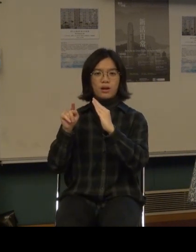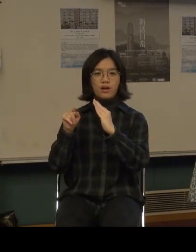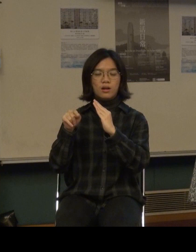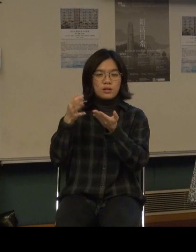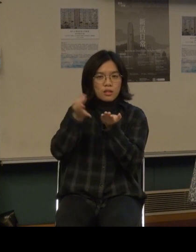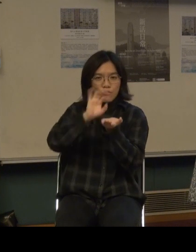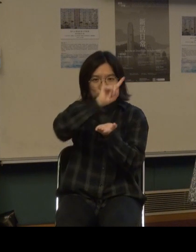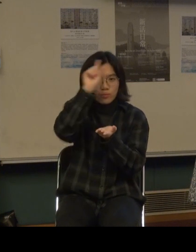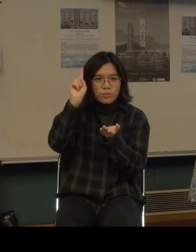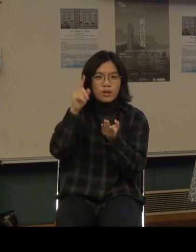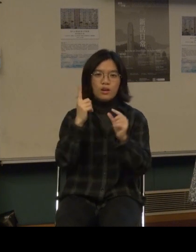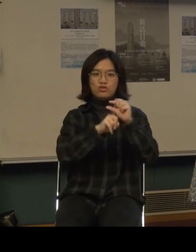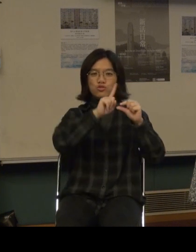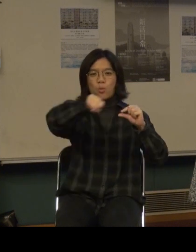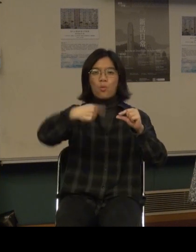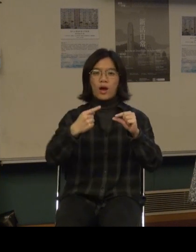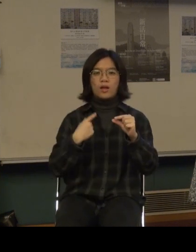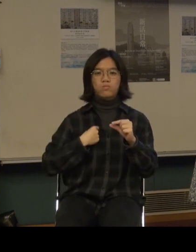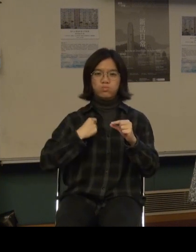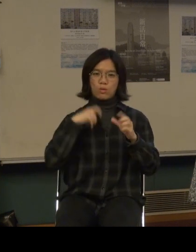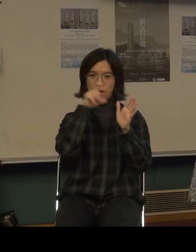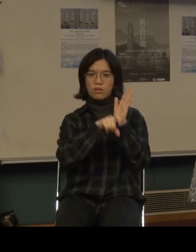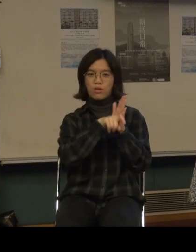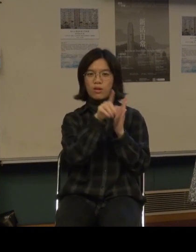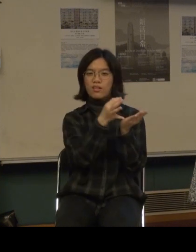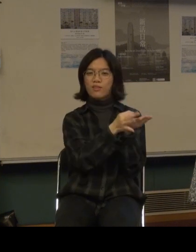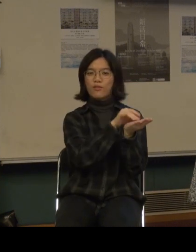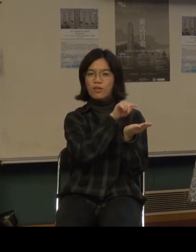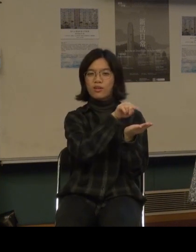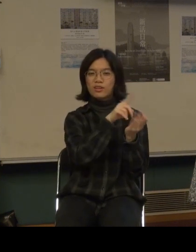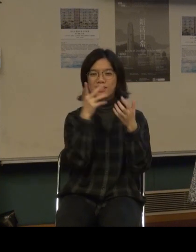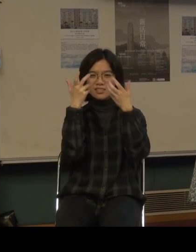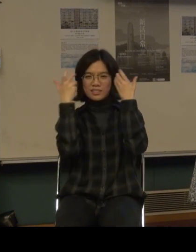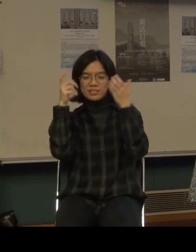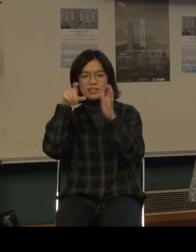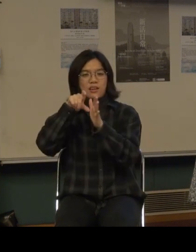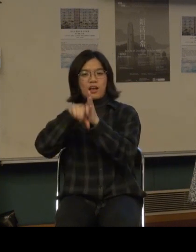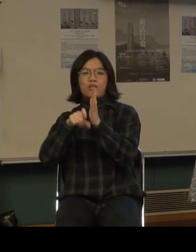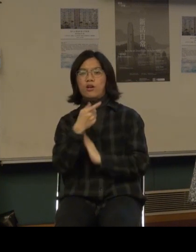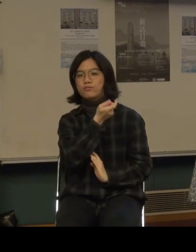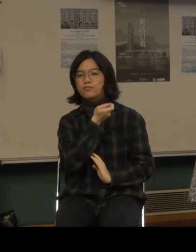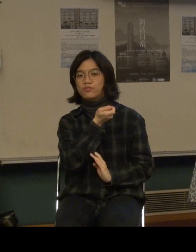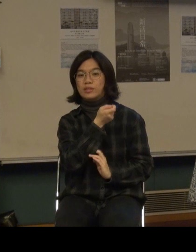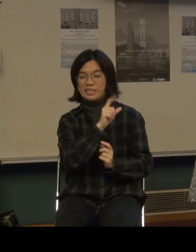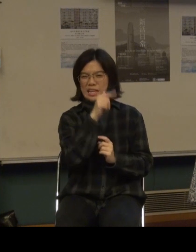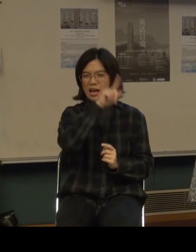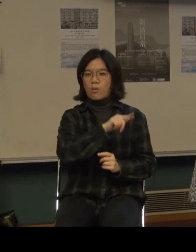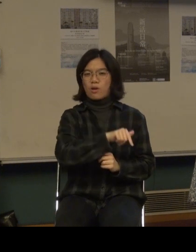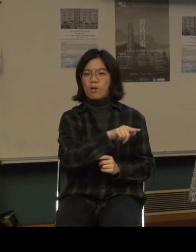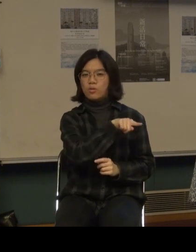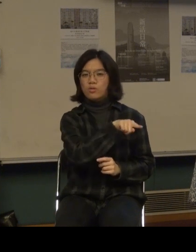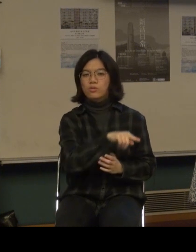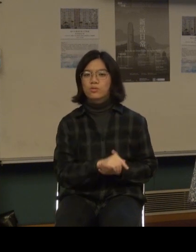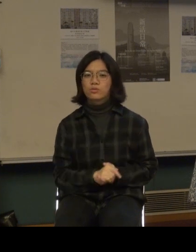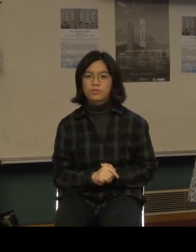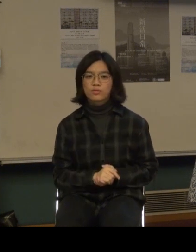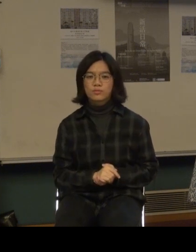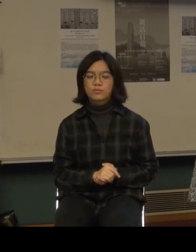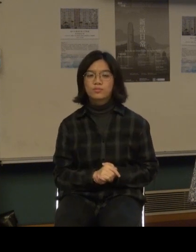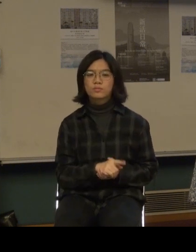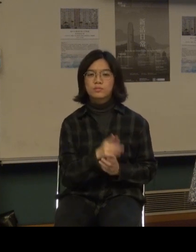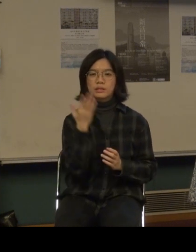環那個中國銀行的位置，就是在匯豐銀行隔離，即是舊的中國銀行，就不是新的貝聿銘起的那個，當